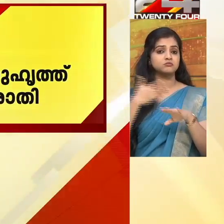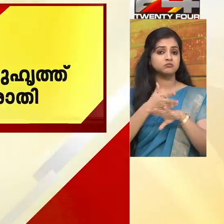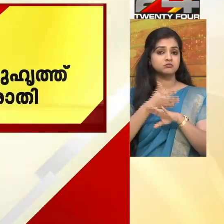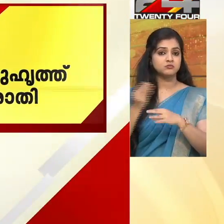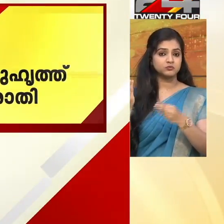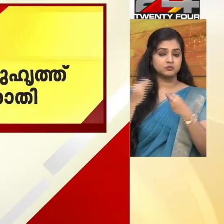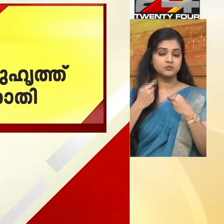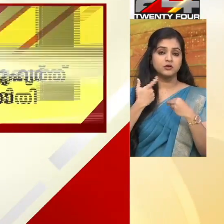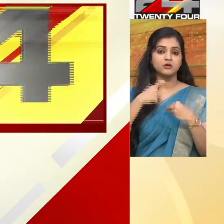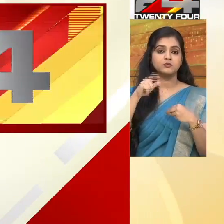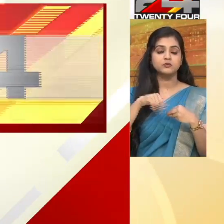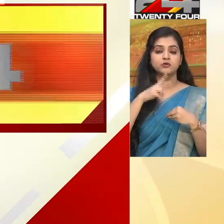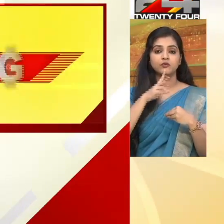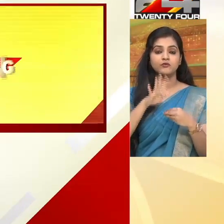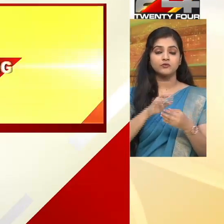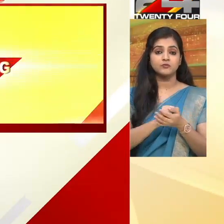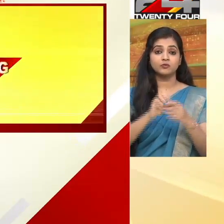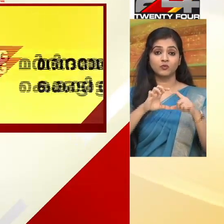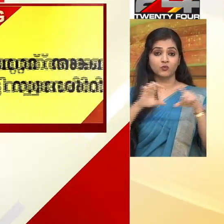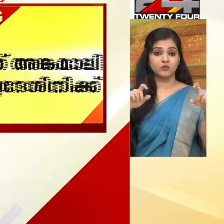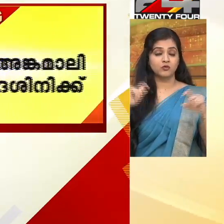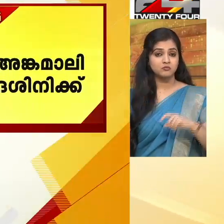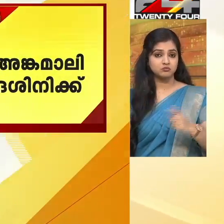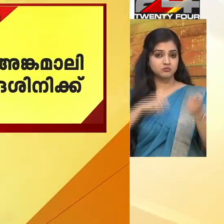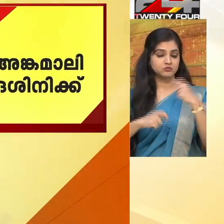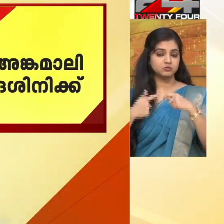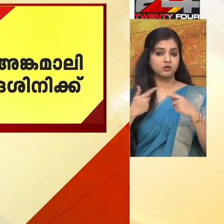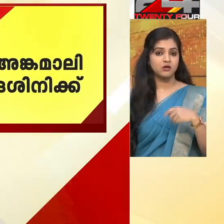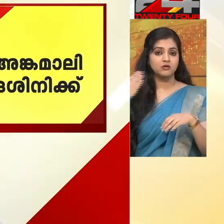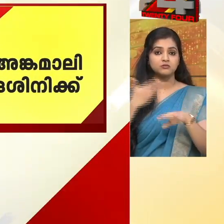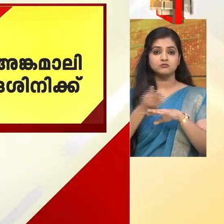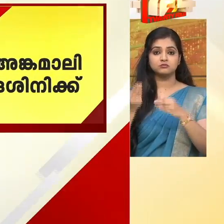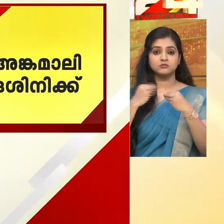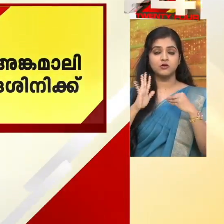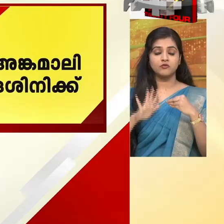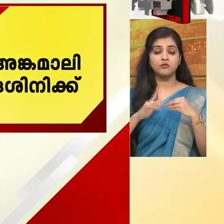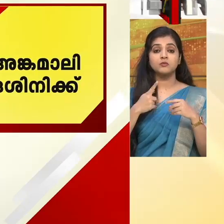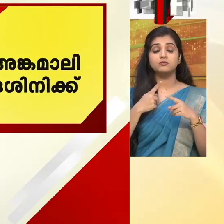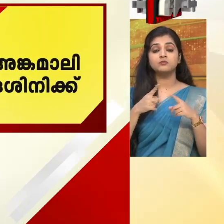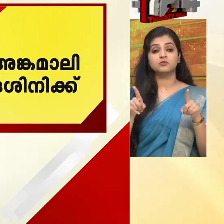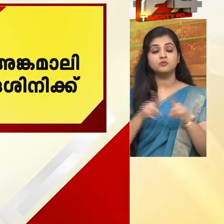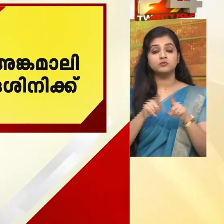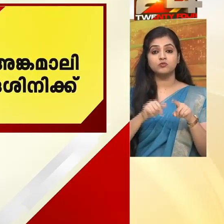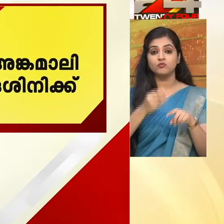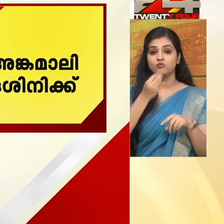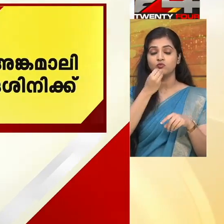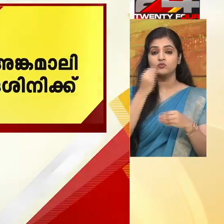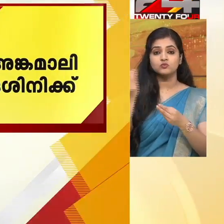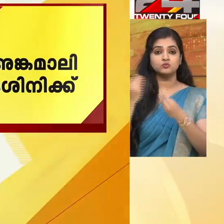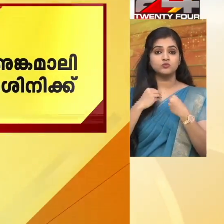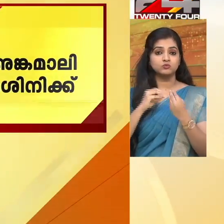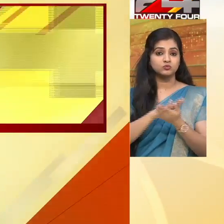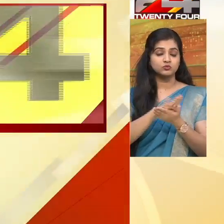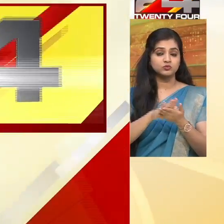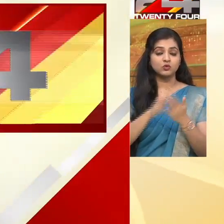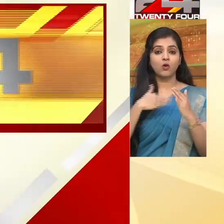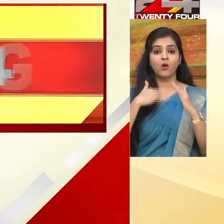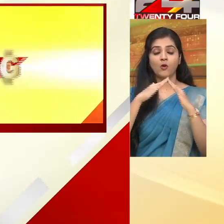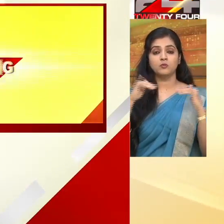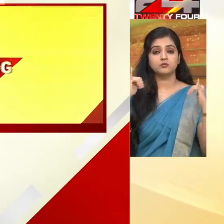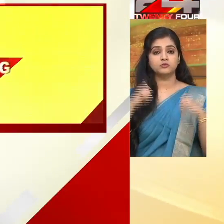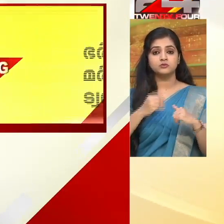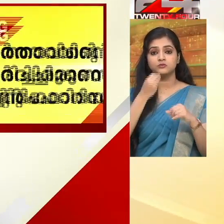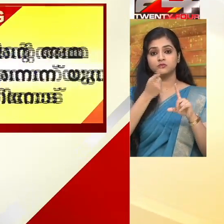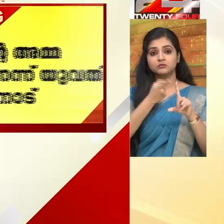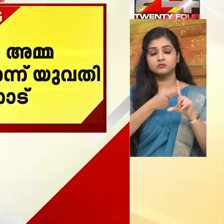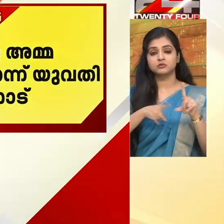വന്നിരുന്നു എന്ന് പറയുന്നു. പട്ടികകൾ കൊണ്ട് തന്നെ മർദ്ദിച്ചിരുന്നതായി യുവതി പറയുന്നുണ്ട്. ഒപ്പം തന്നെ ഭക്ഷണം പോലും തരാതെ ദിവസങ്ങളോളം തനിക്ക് ആ വീട്ടിൽ തന്നെ കഴിയേണ്ടി വന്നതായി